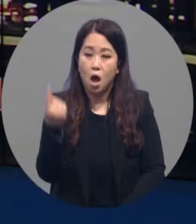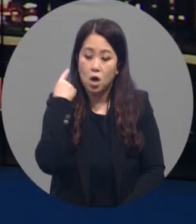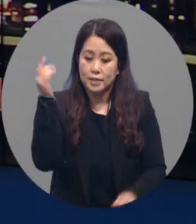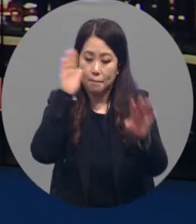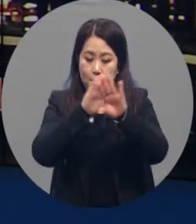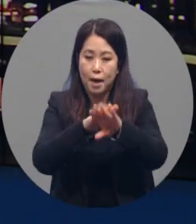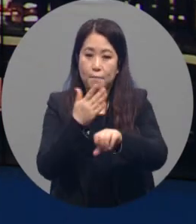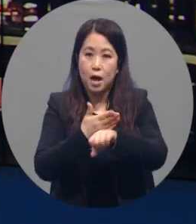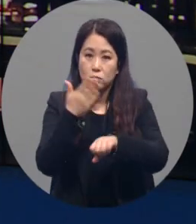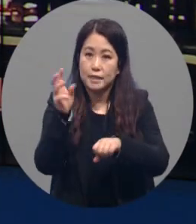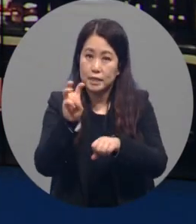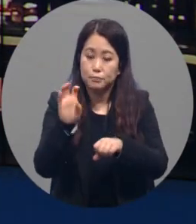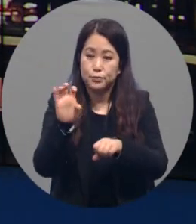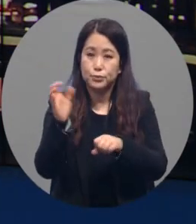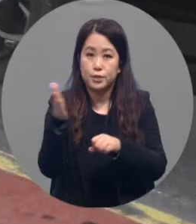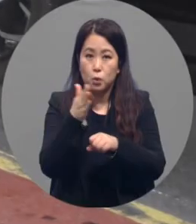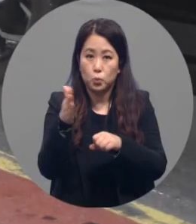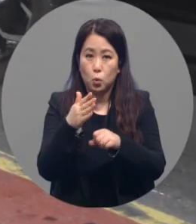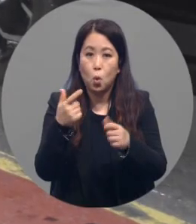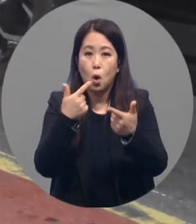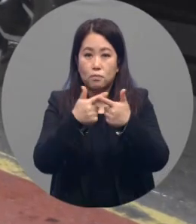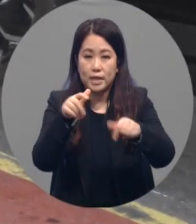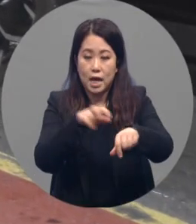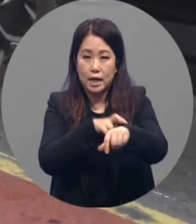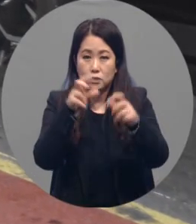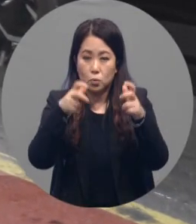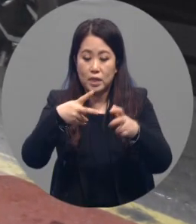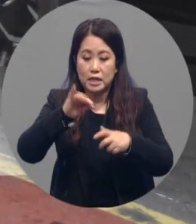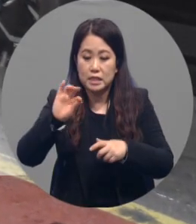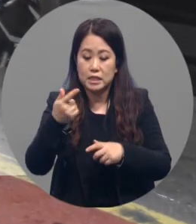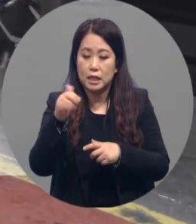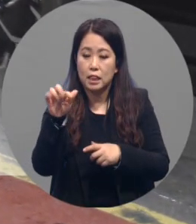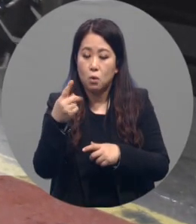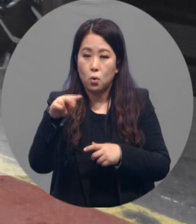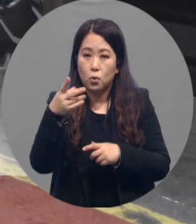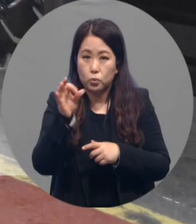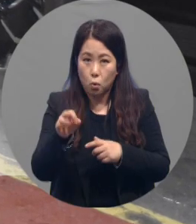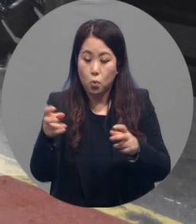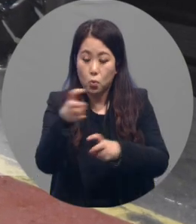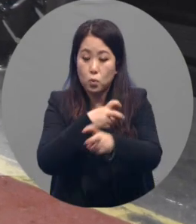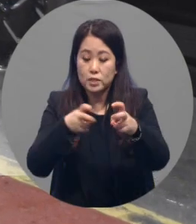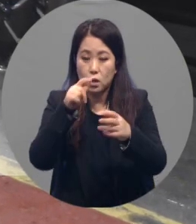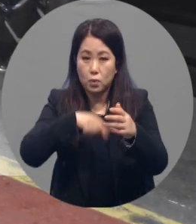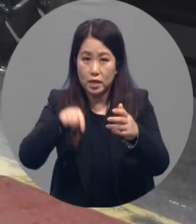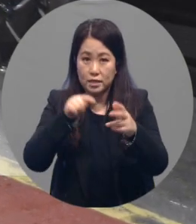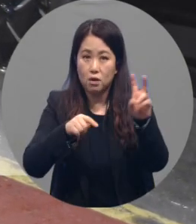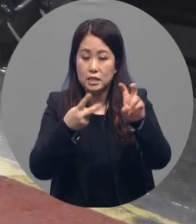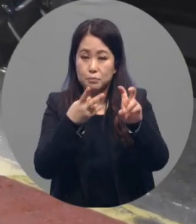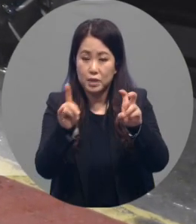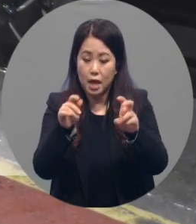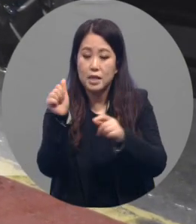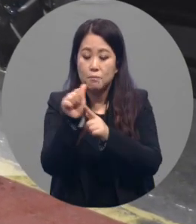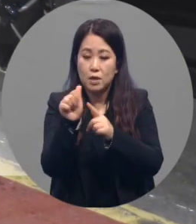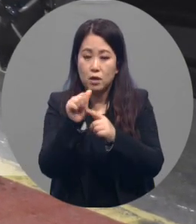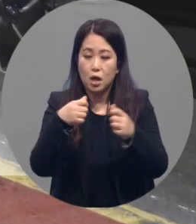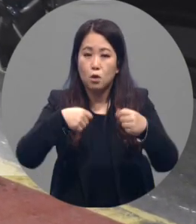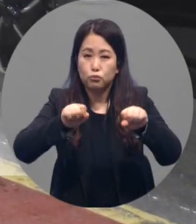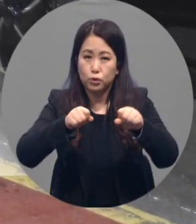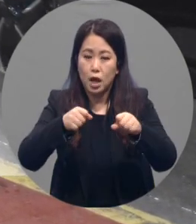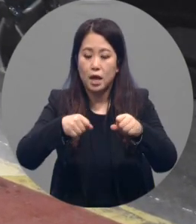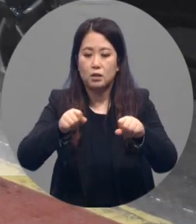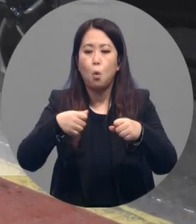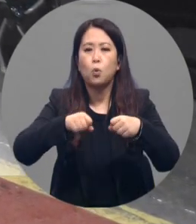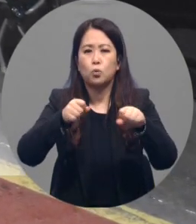어젯밤 9시 40분쯤 부산 강서구 신호동해안 교차로에서 20대 남성이 운전하던 오토바이가 갑자기